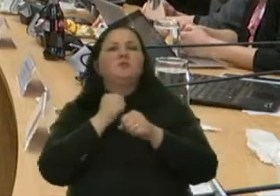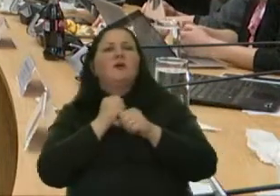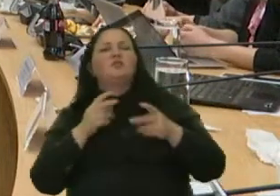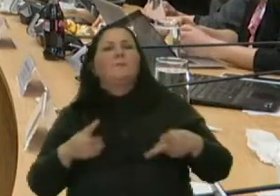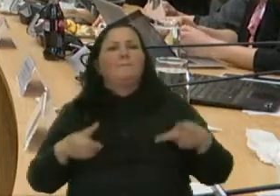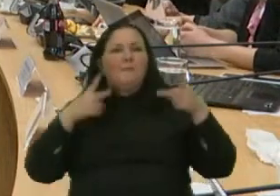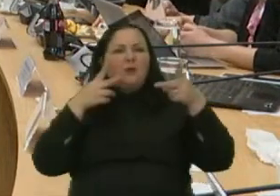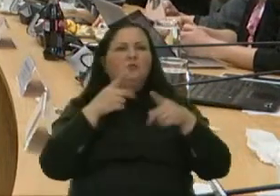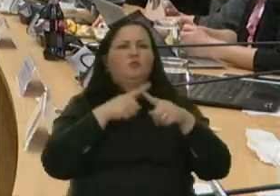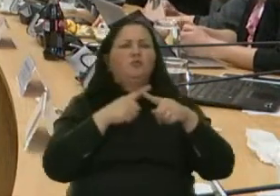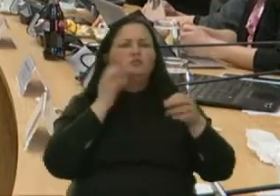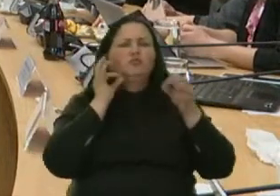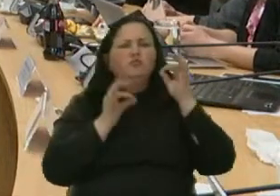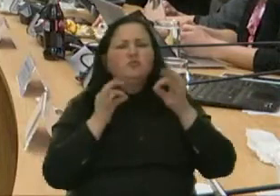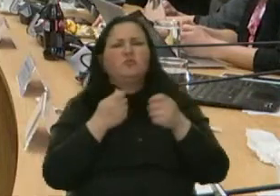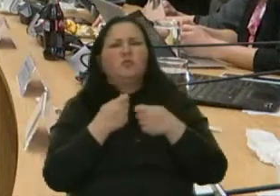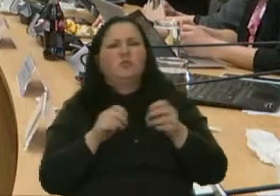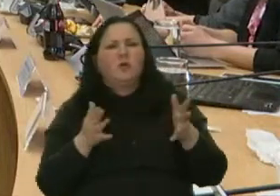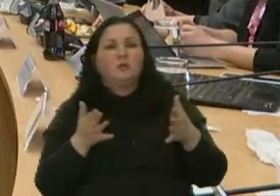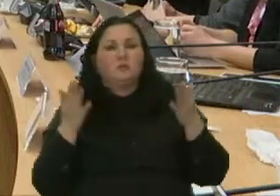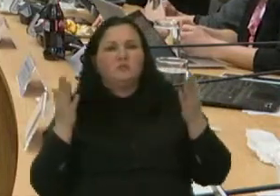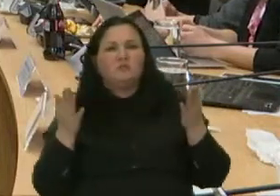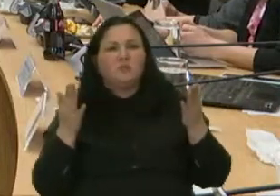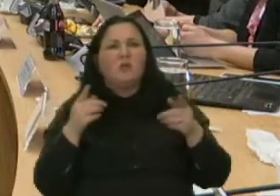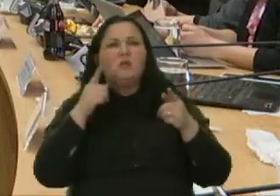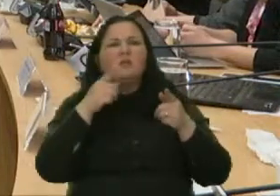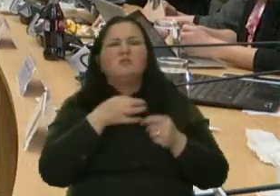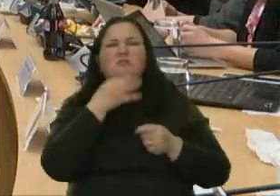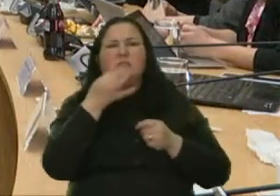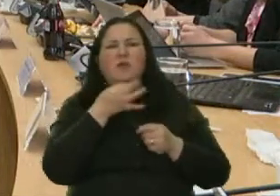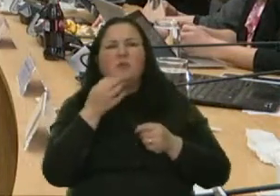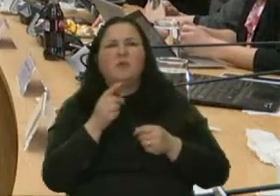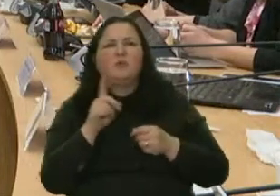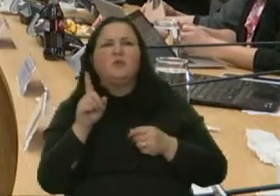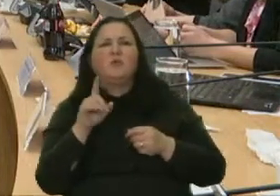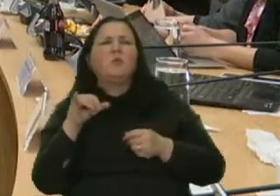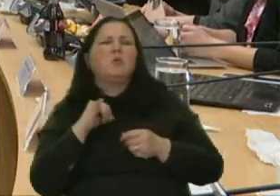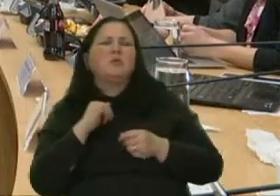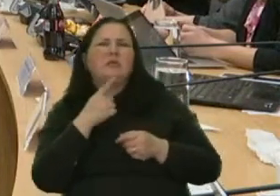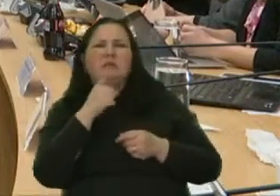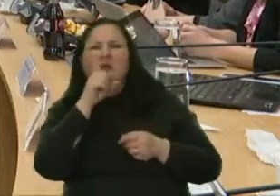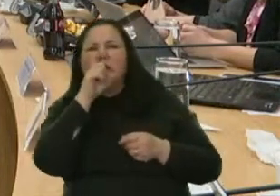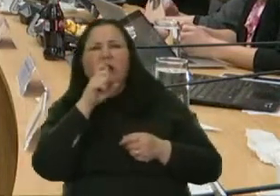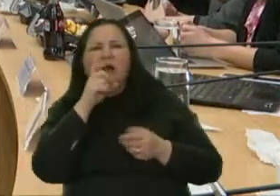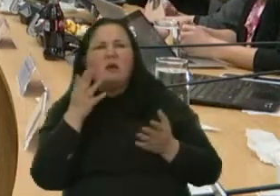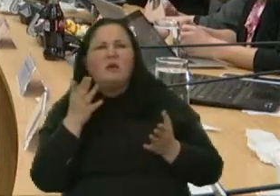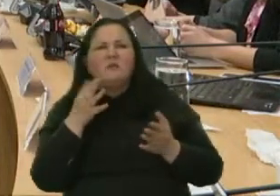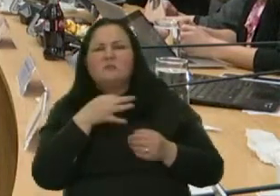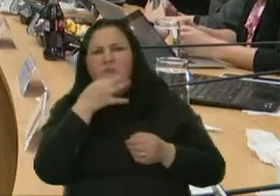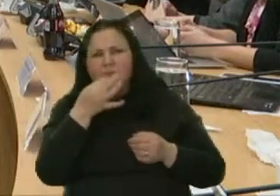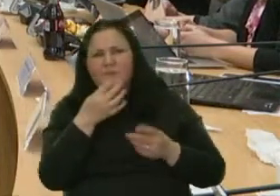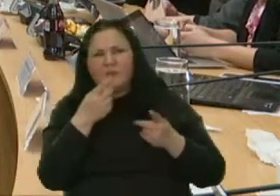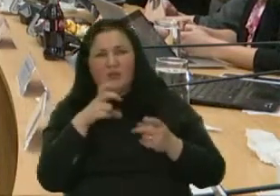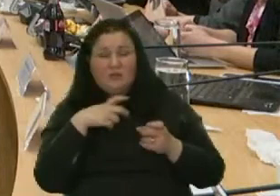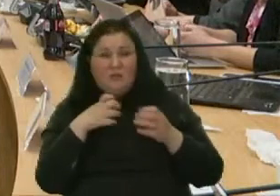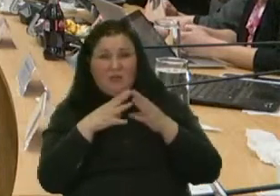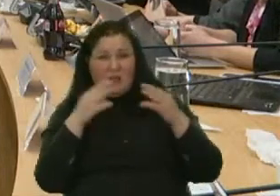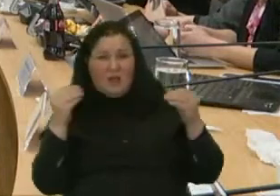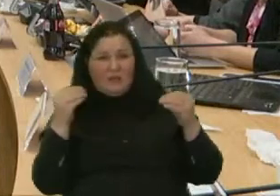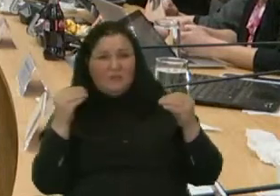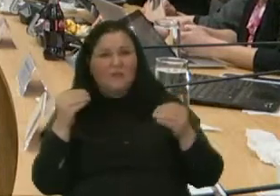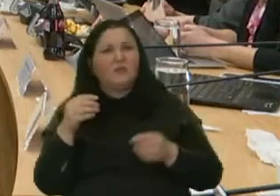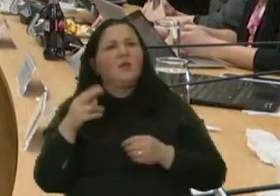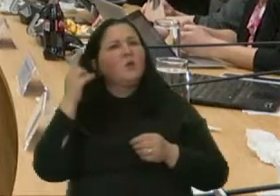aferente și de realizare Deci propunerile acestea nu le considera credință numai că sunt fie lipsă de cunoștințe